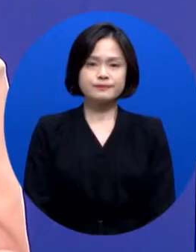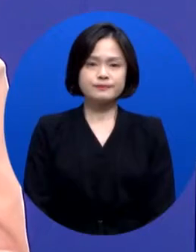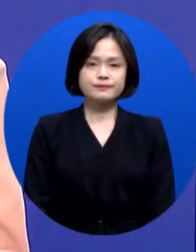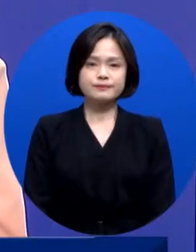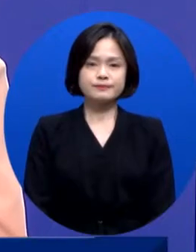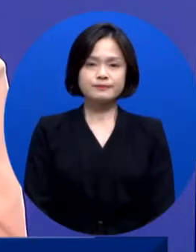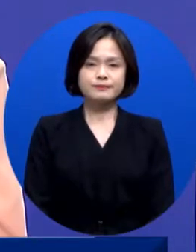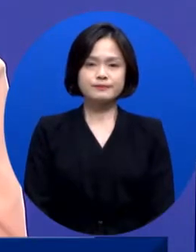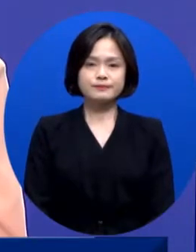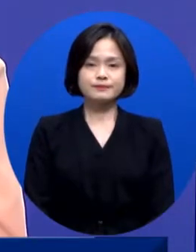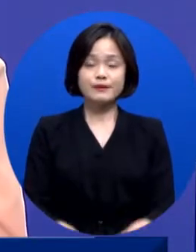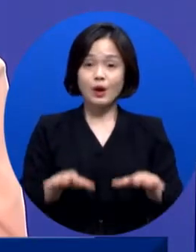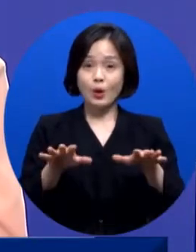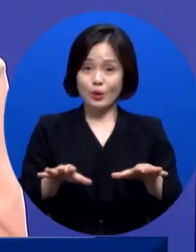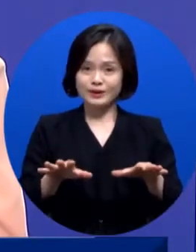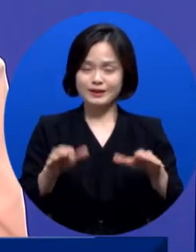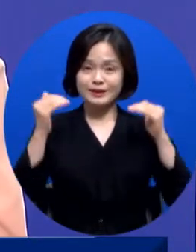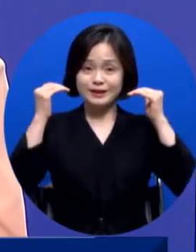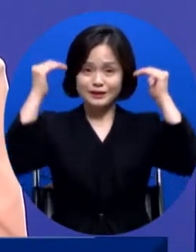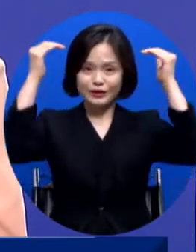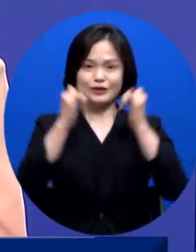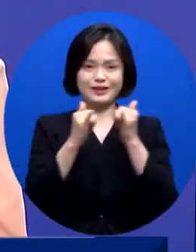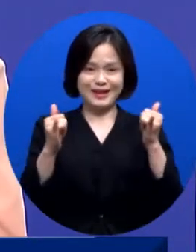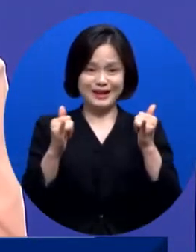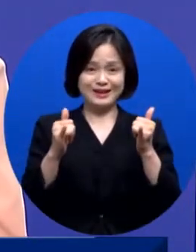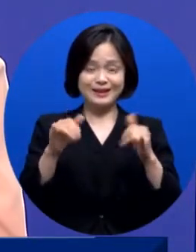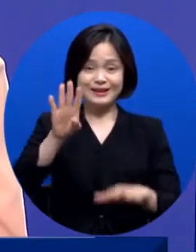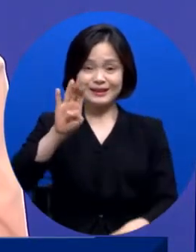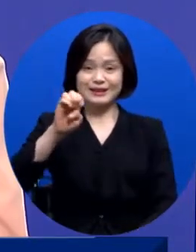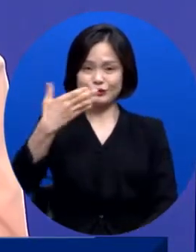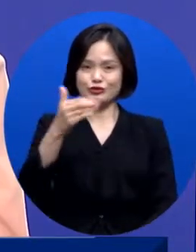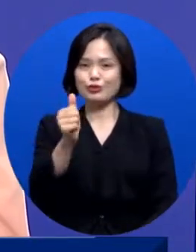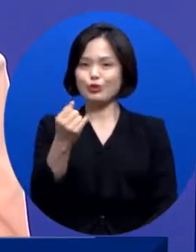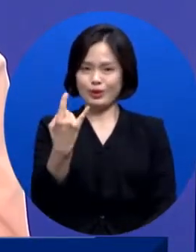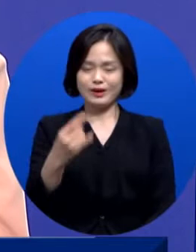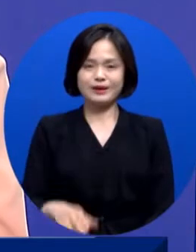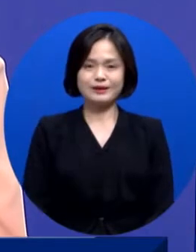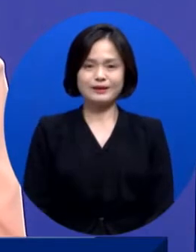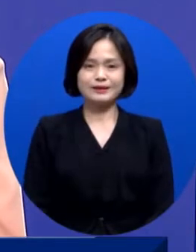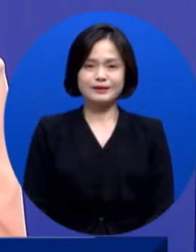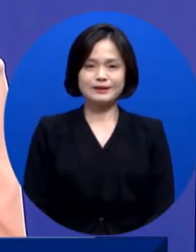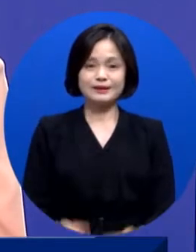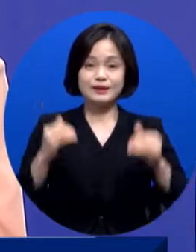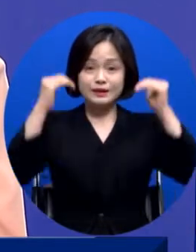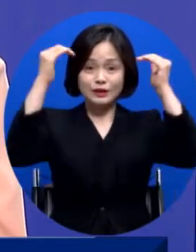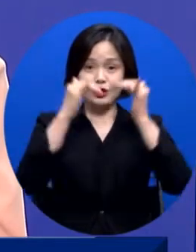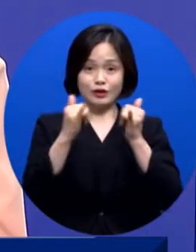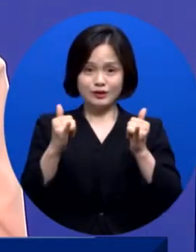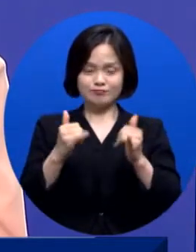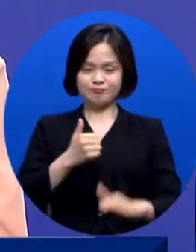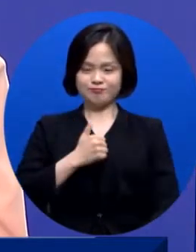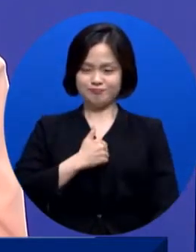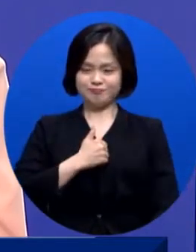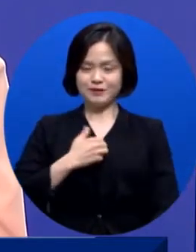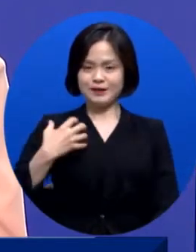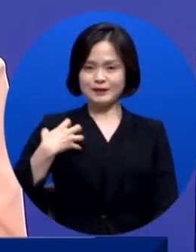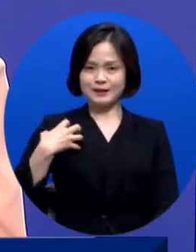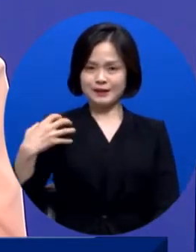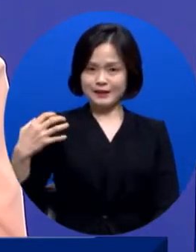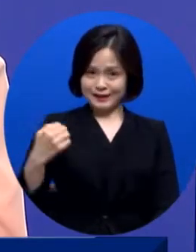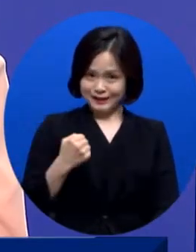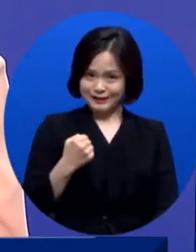오늘은 49회 성년의 날입니다. 사회인으로서의 책무를 일깨우고 성인으로서 자부심을 부여하기 위한